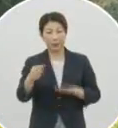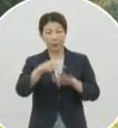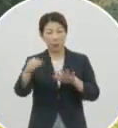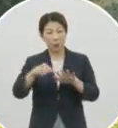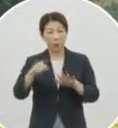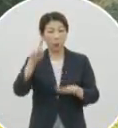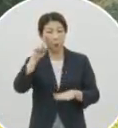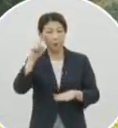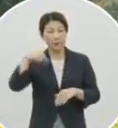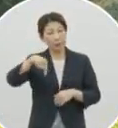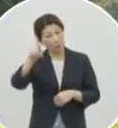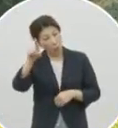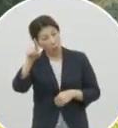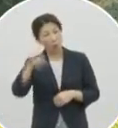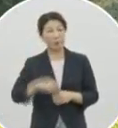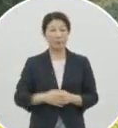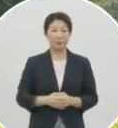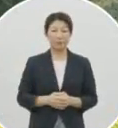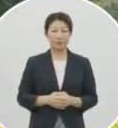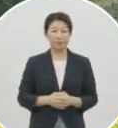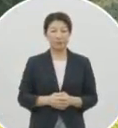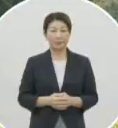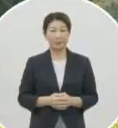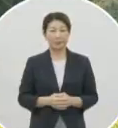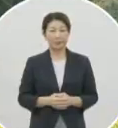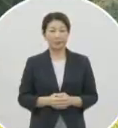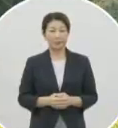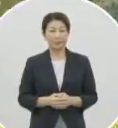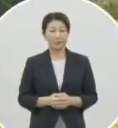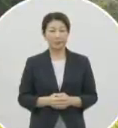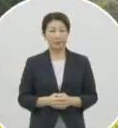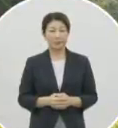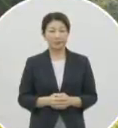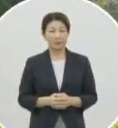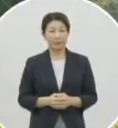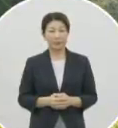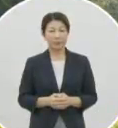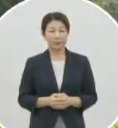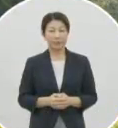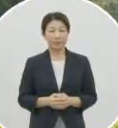葉の時期に連れてきてよね、愛ちゃん。